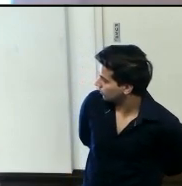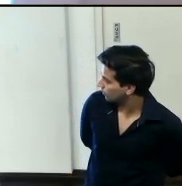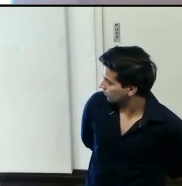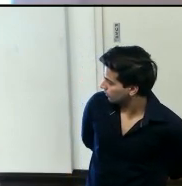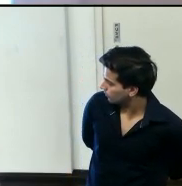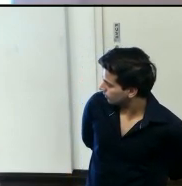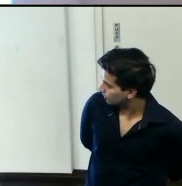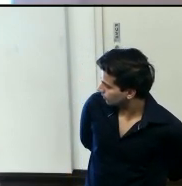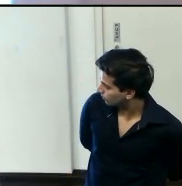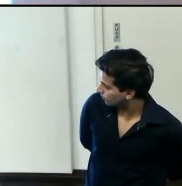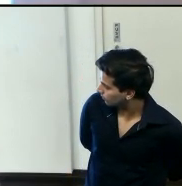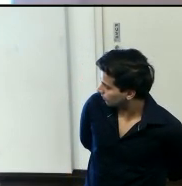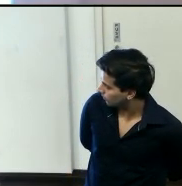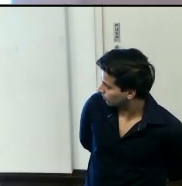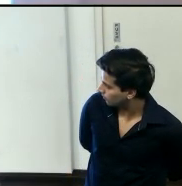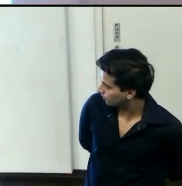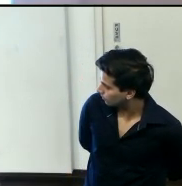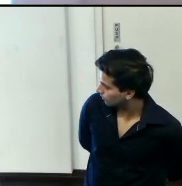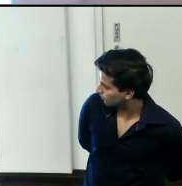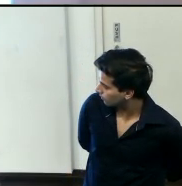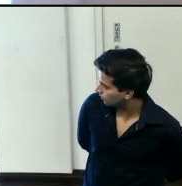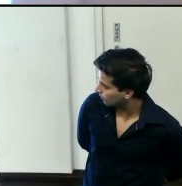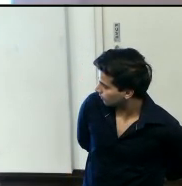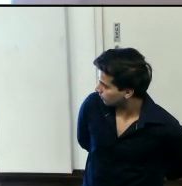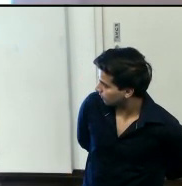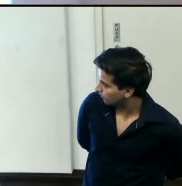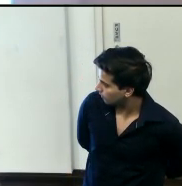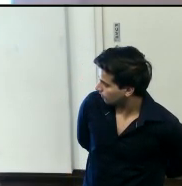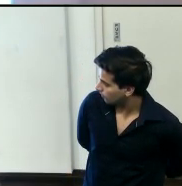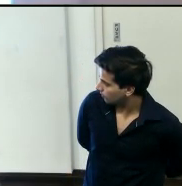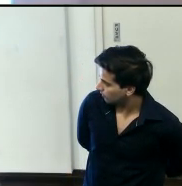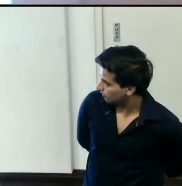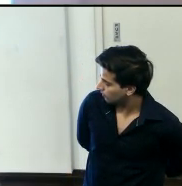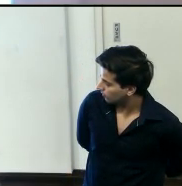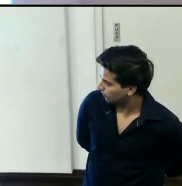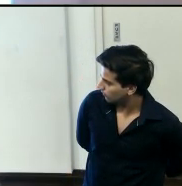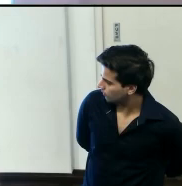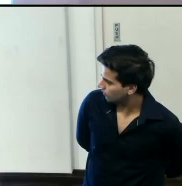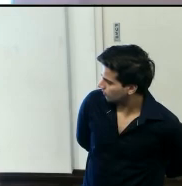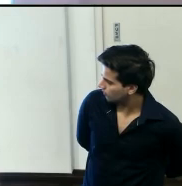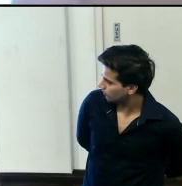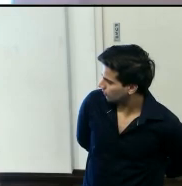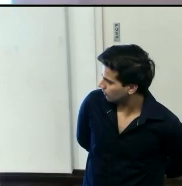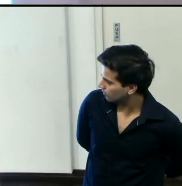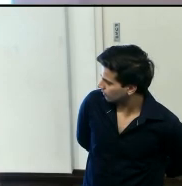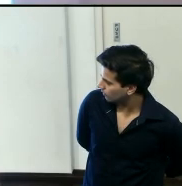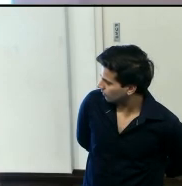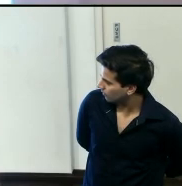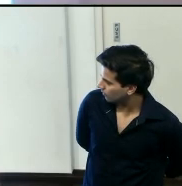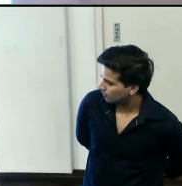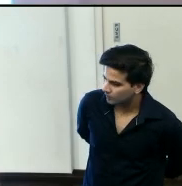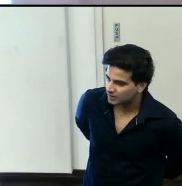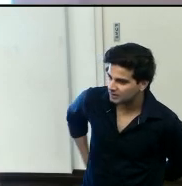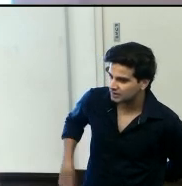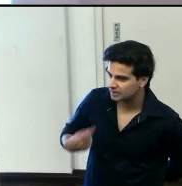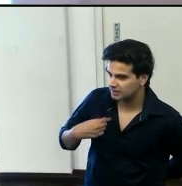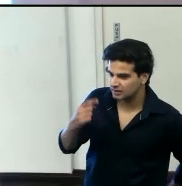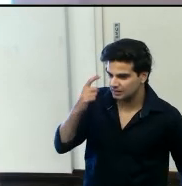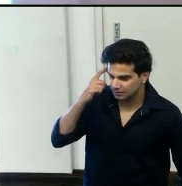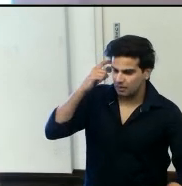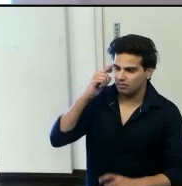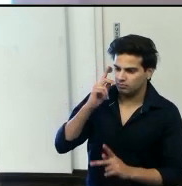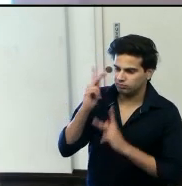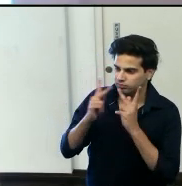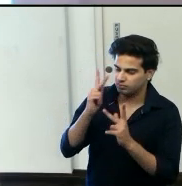ಬರೋದಿಲ್ಲ. ಓಕೆ. ಸೊ ಆ ಥರದಲ್ಲಿ ಜೊತೆಗೆ ಯಾವ ನಿರಂತರವಾಗಿ ನಾವು ಕನ್ಸಿಸ್ಟೆಂಟ್ ಆಗಿ ವಿ ಕೀಪ್ ಸ್ಪೀಕಿಂಗ್,